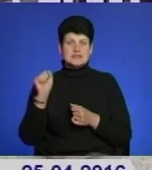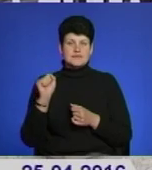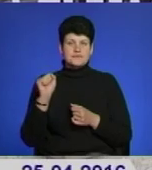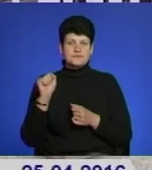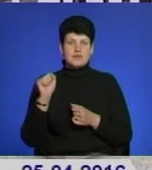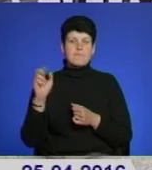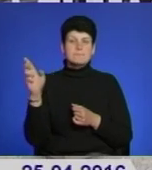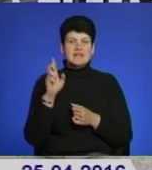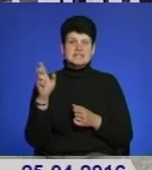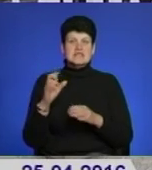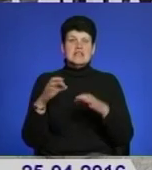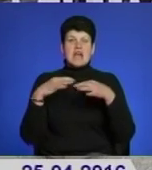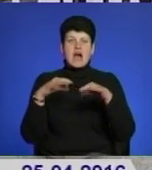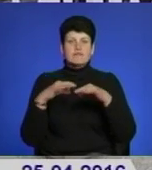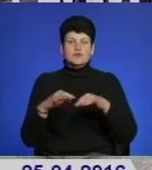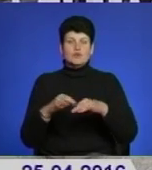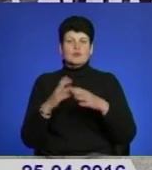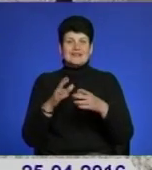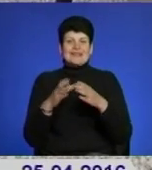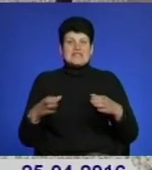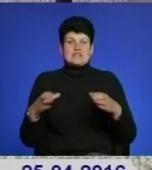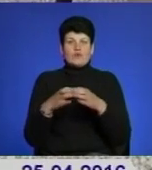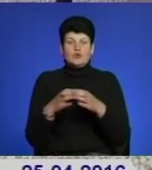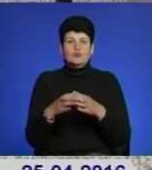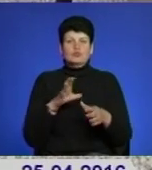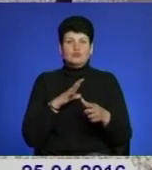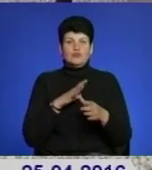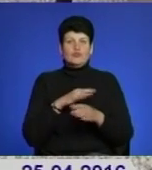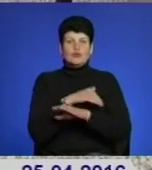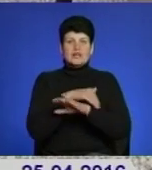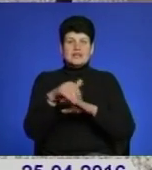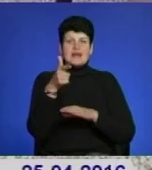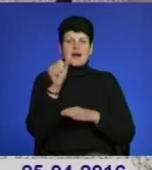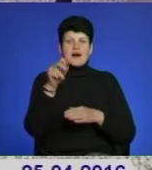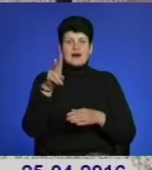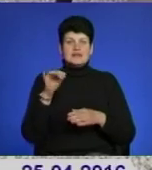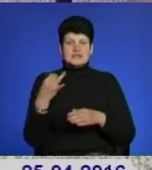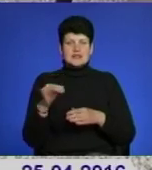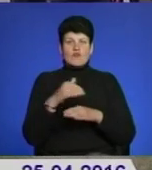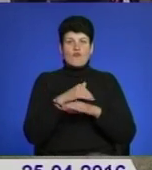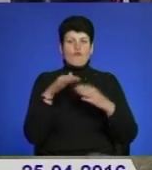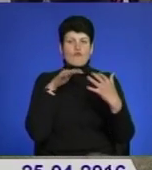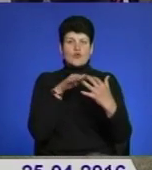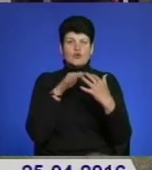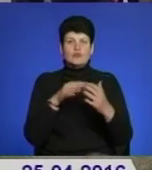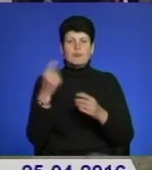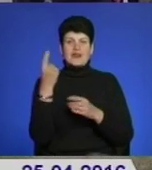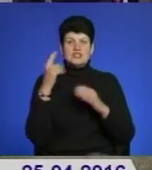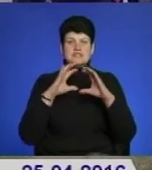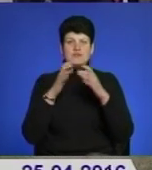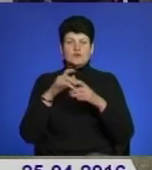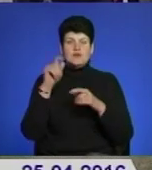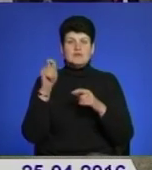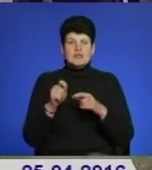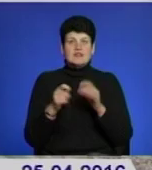Бельгійський автобронедивізіон воював на теренах нашої області по лінії Галицького фронту під час Першої світової війни. 8 загиблих хлопців